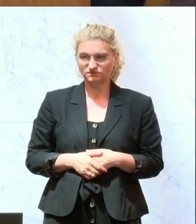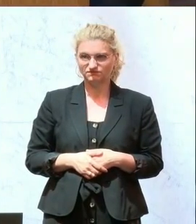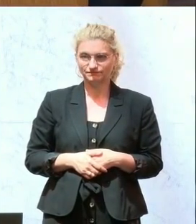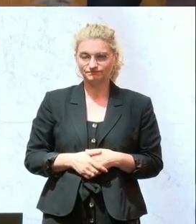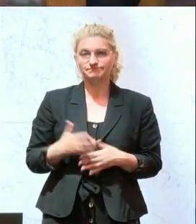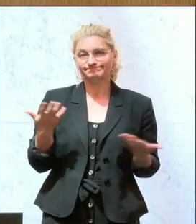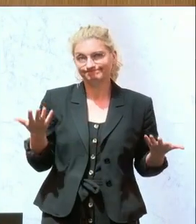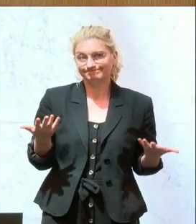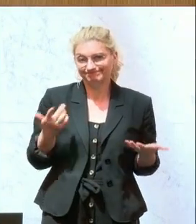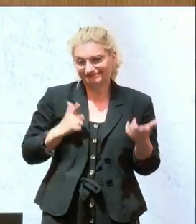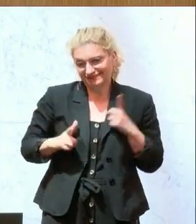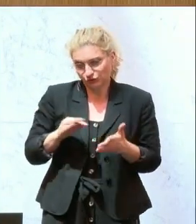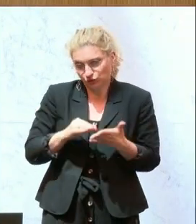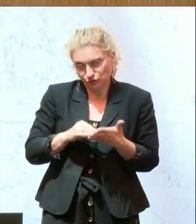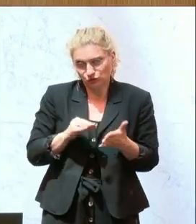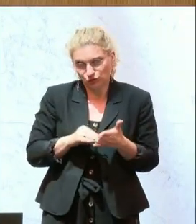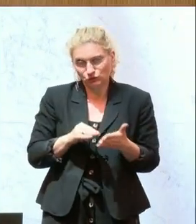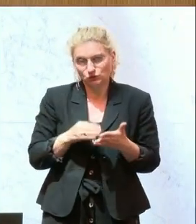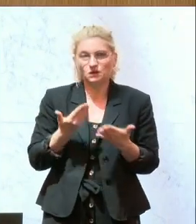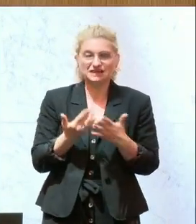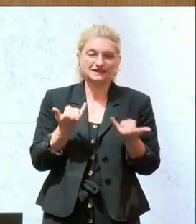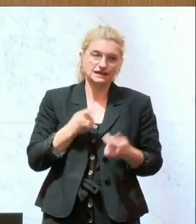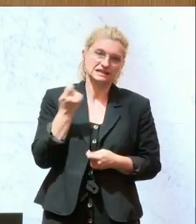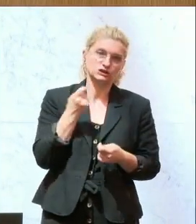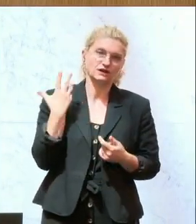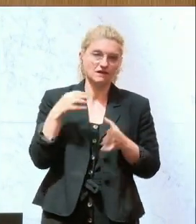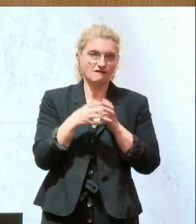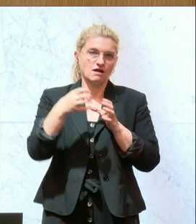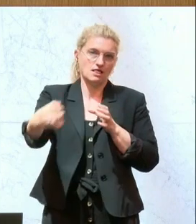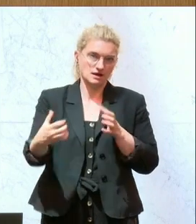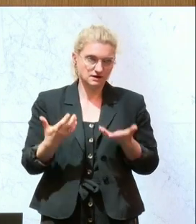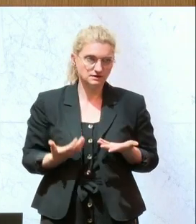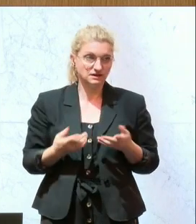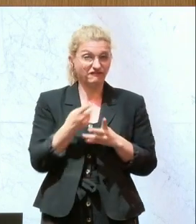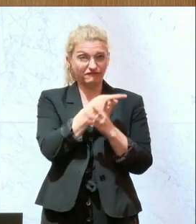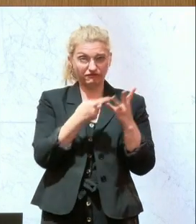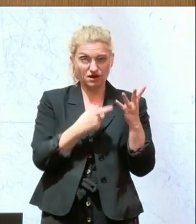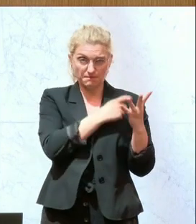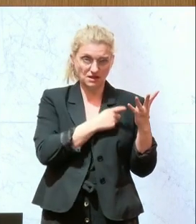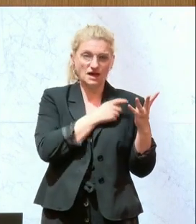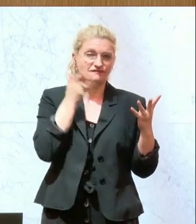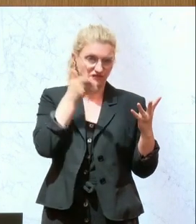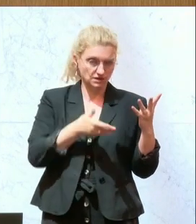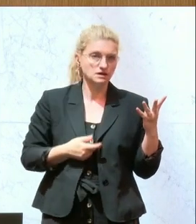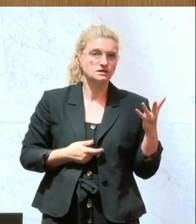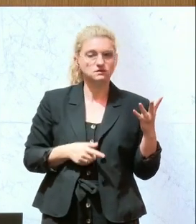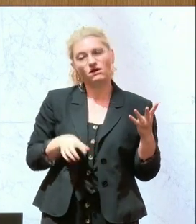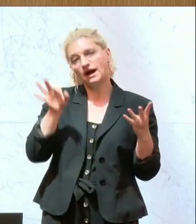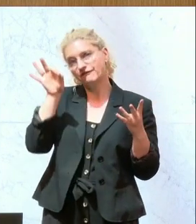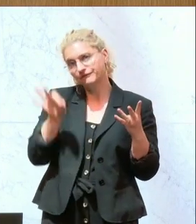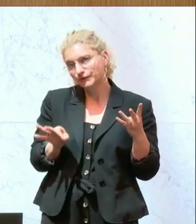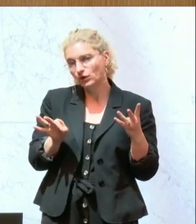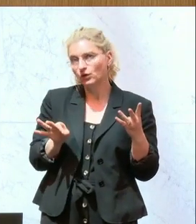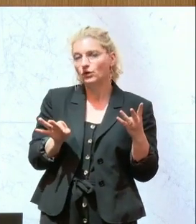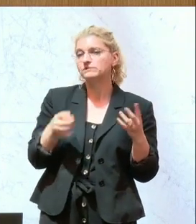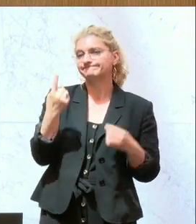Aber wir haben sie immer noch und deswegen verlängern wir jetzt wieder Sanktionen. 4 Parteien werden das machen. Die Freiheitlichen sind